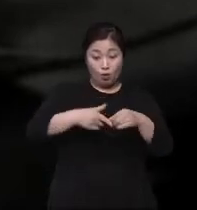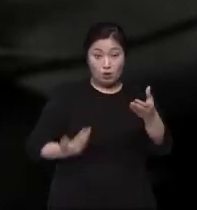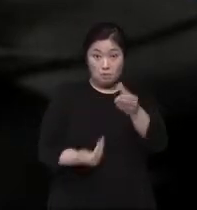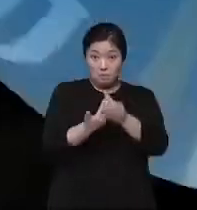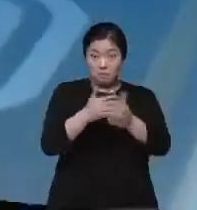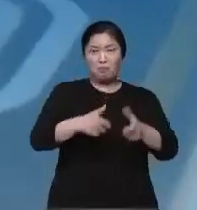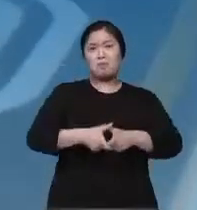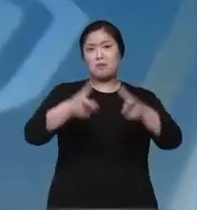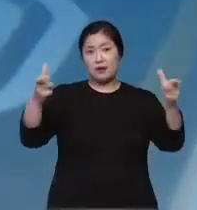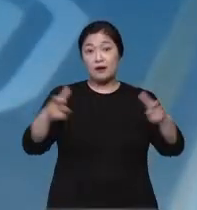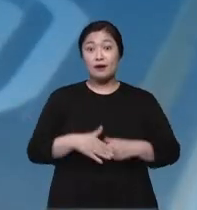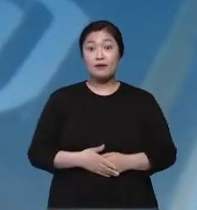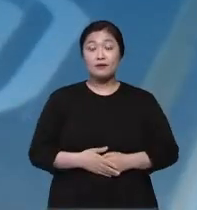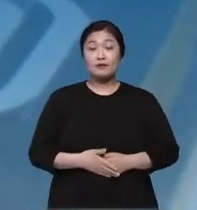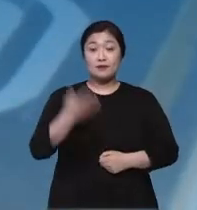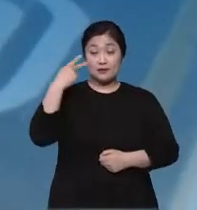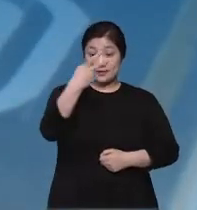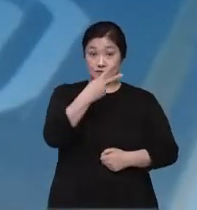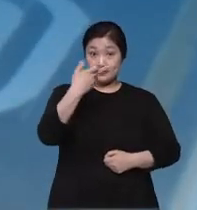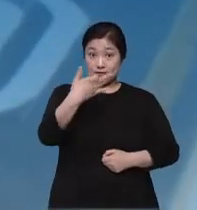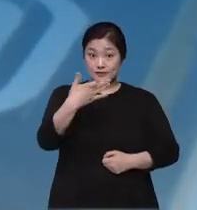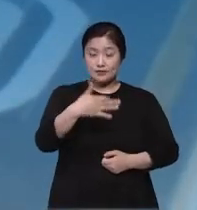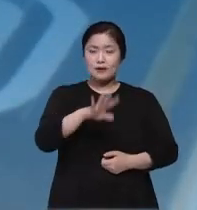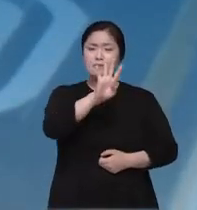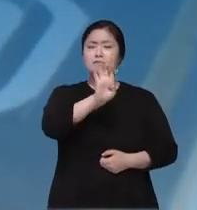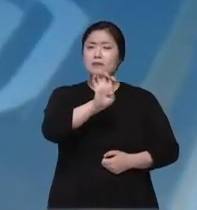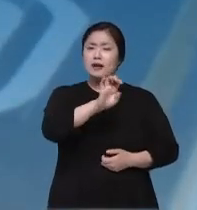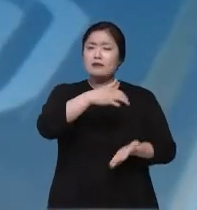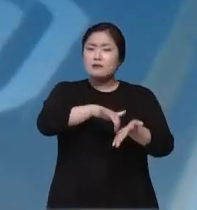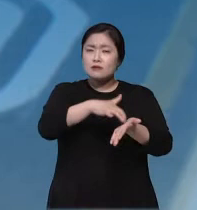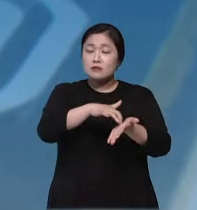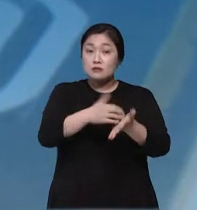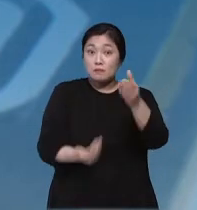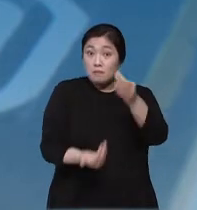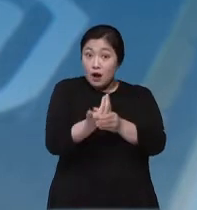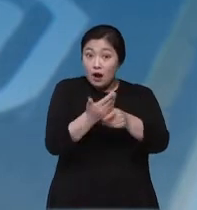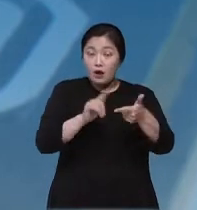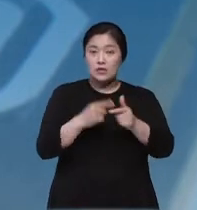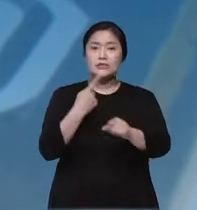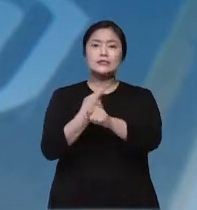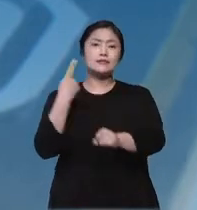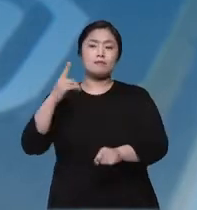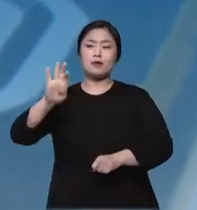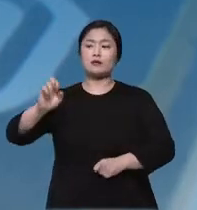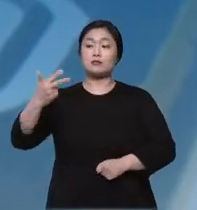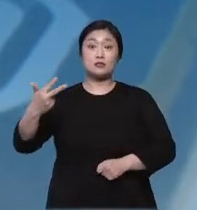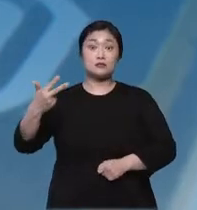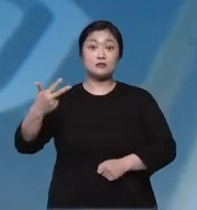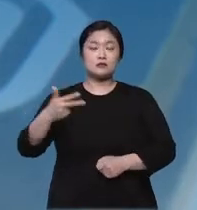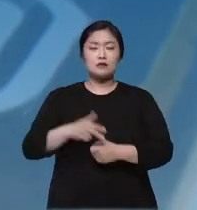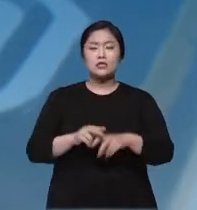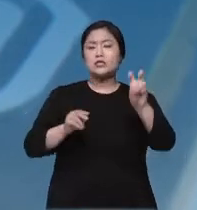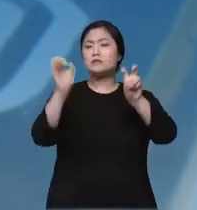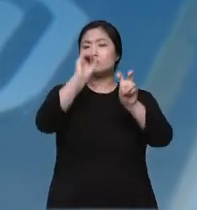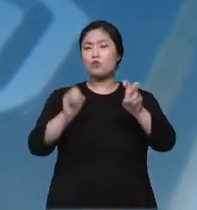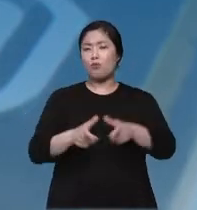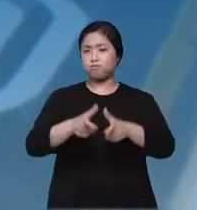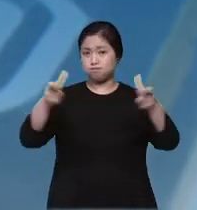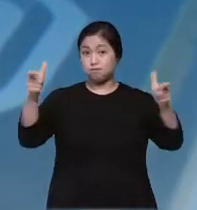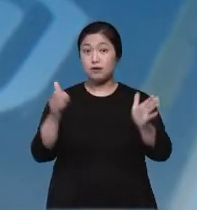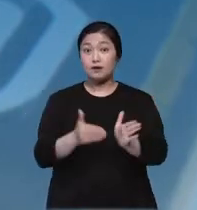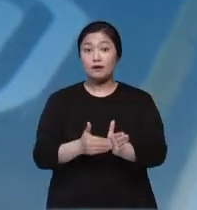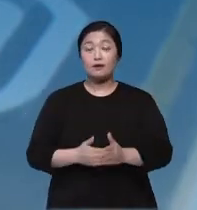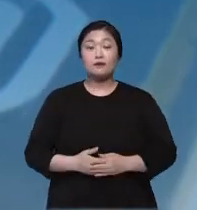늘었습니다 지난 2019년 40건 이던 사고 건수는 지난해 47건 으로 20% 가까이